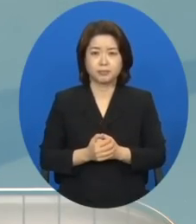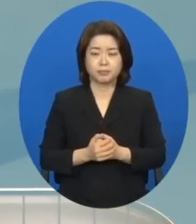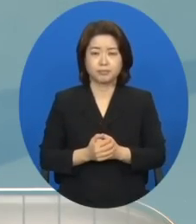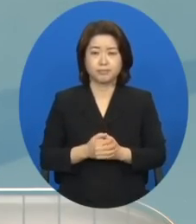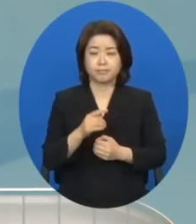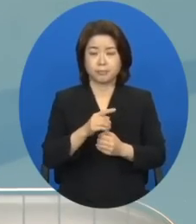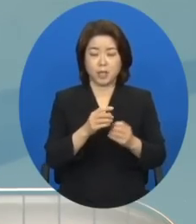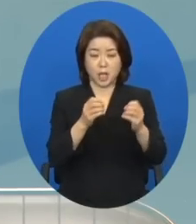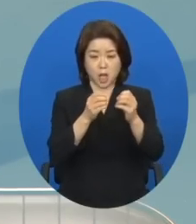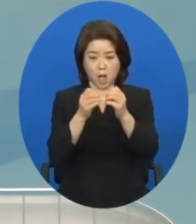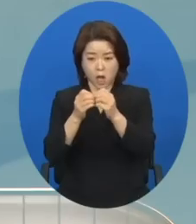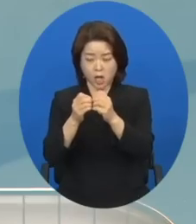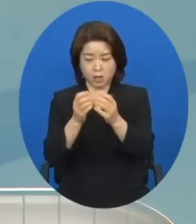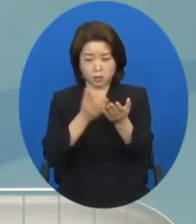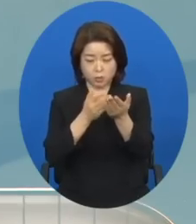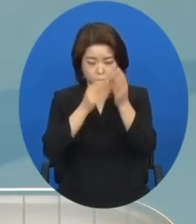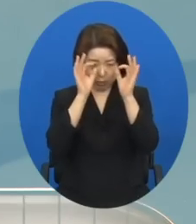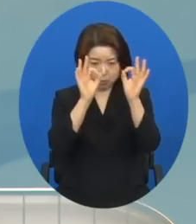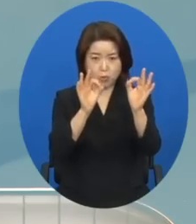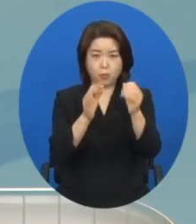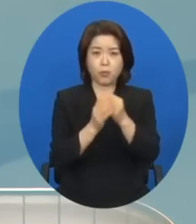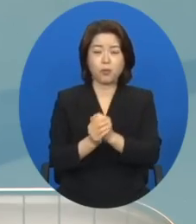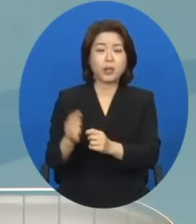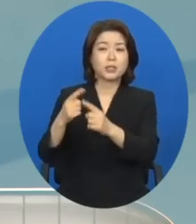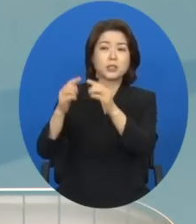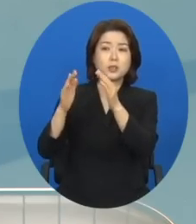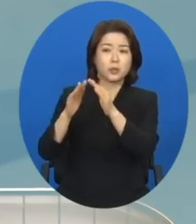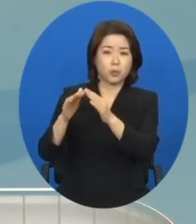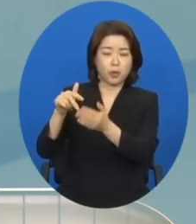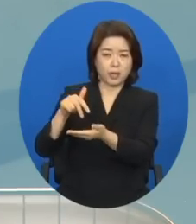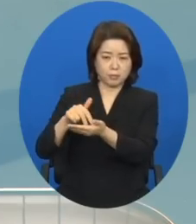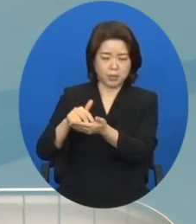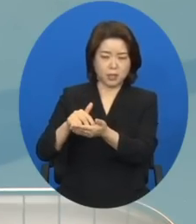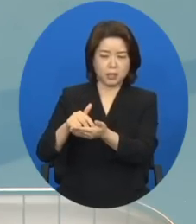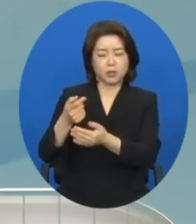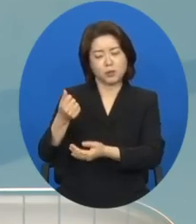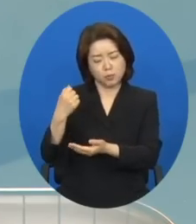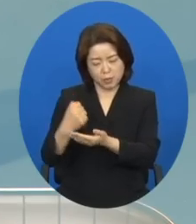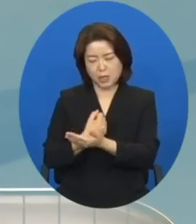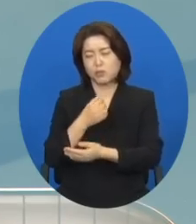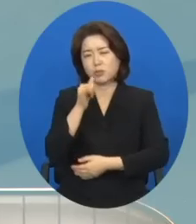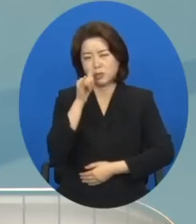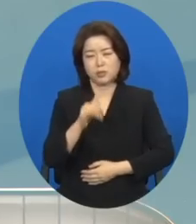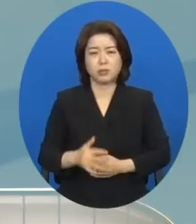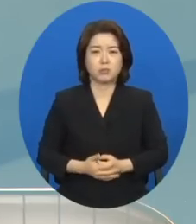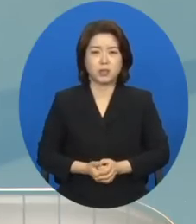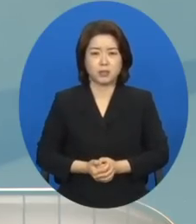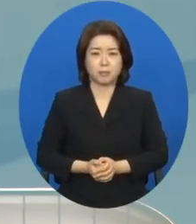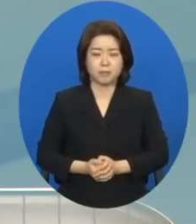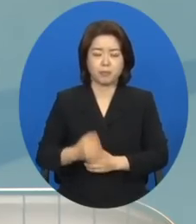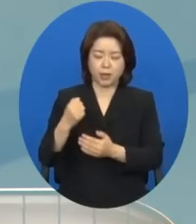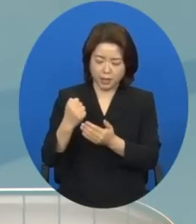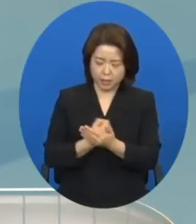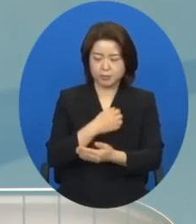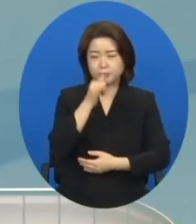이 기사를 보면서 그 교회의 대처가 좀 아쉬웠습니다.